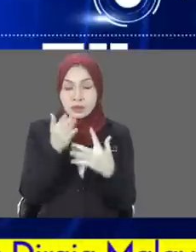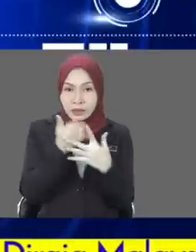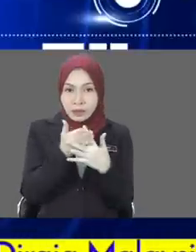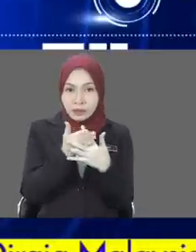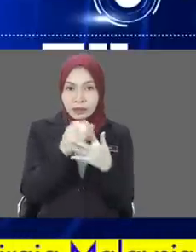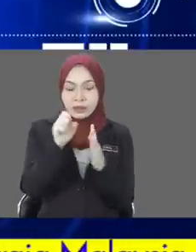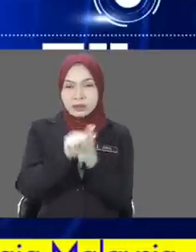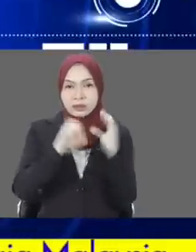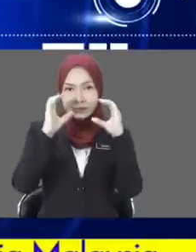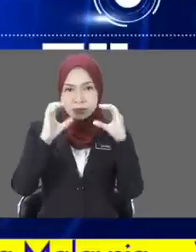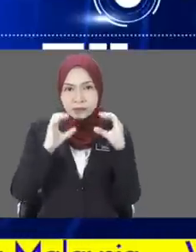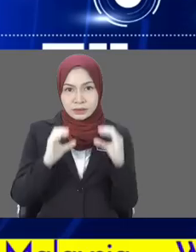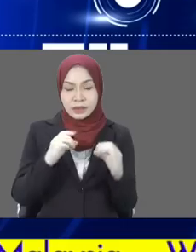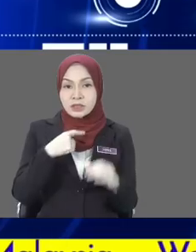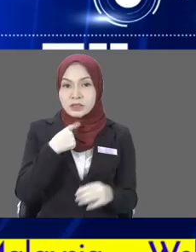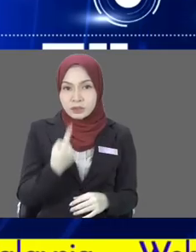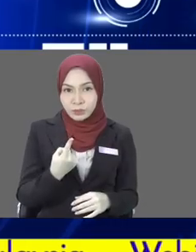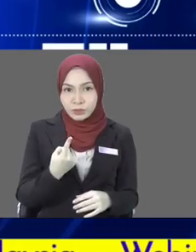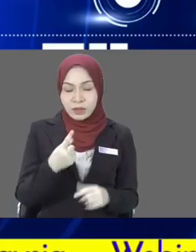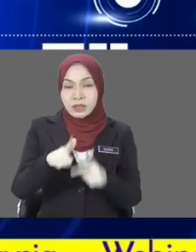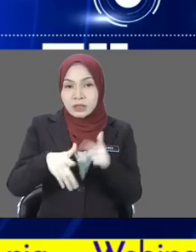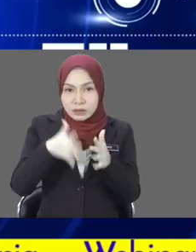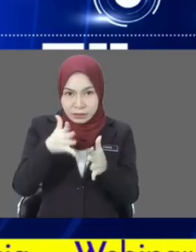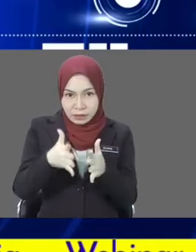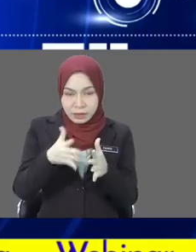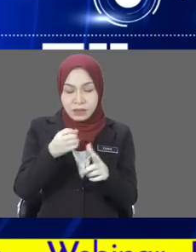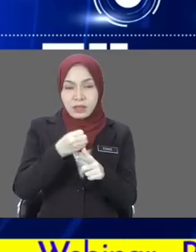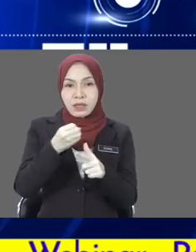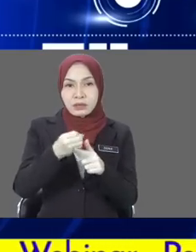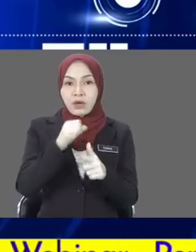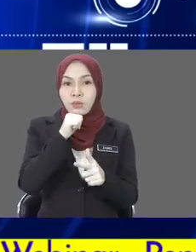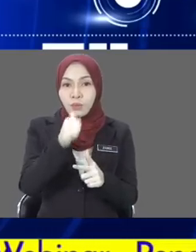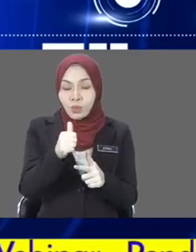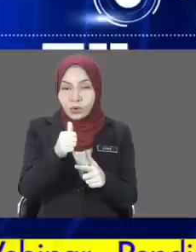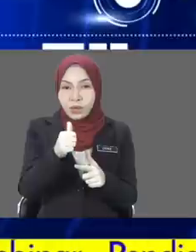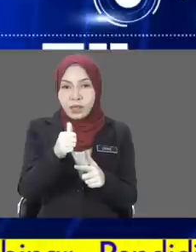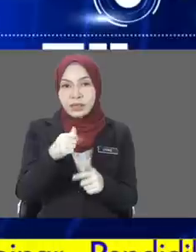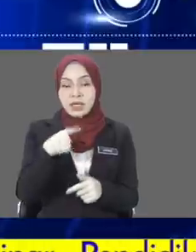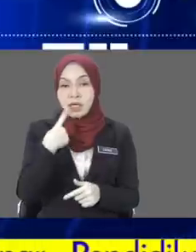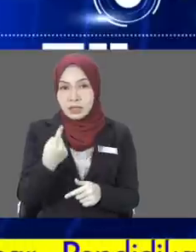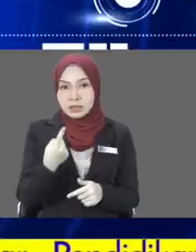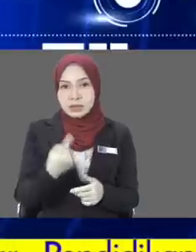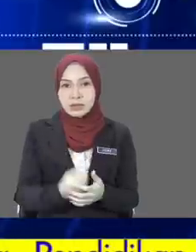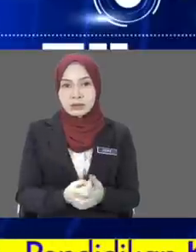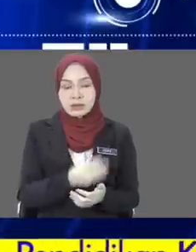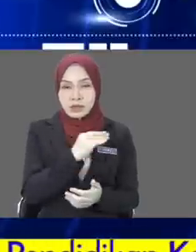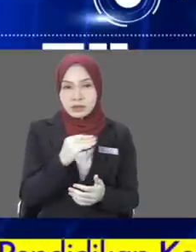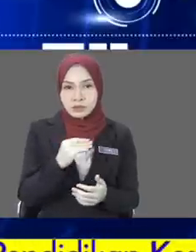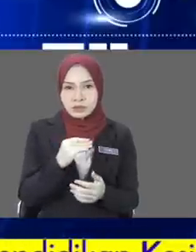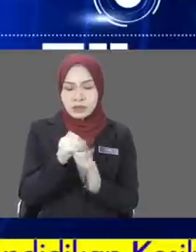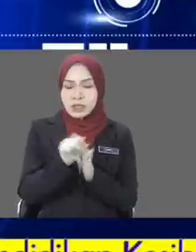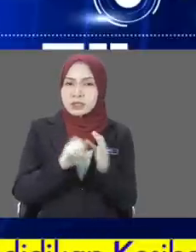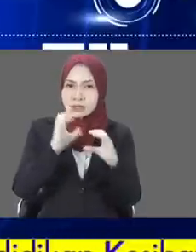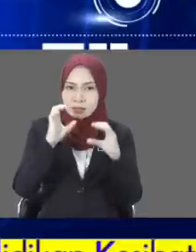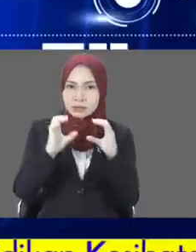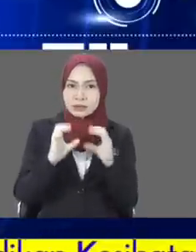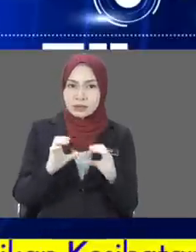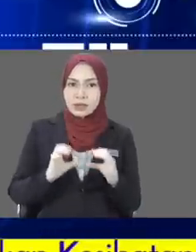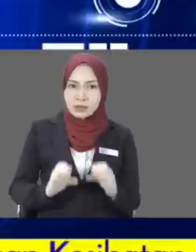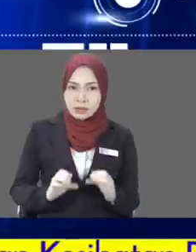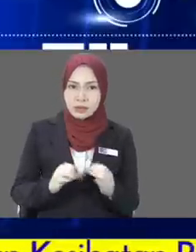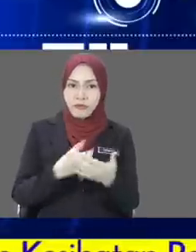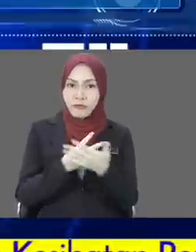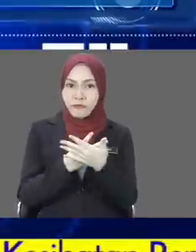gangguan secara lisan gangguan secara isyarat atau bukan lisan gangguan secara visual gangguan secara